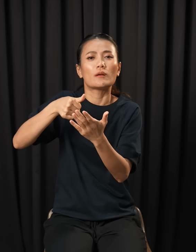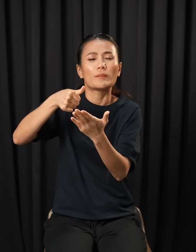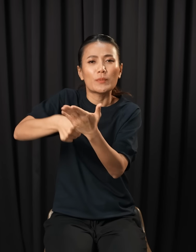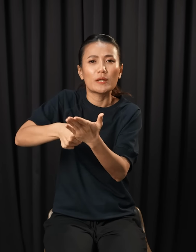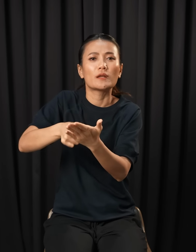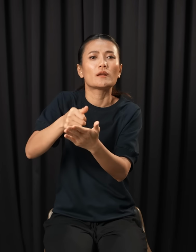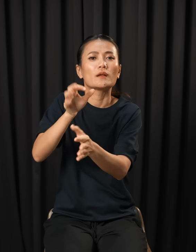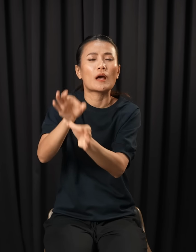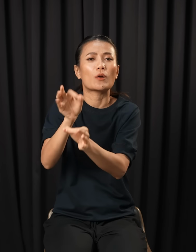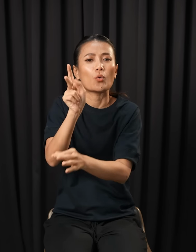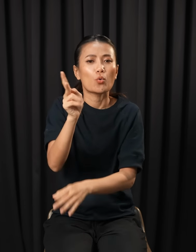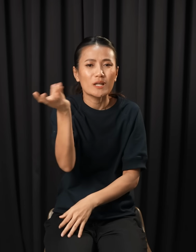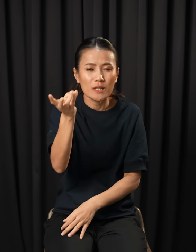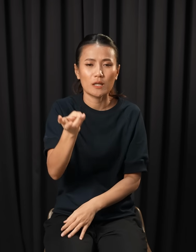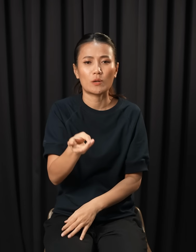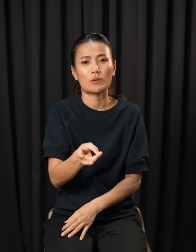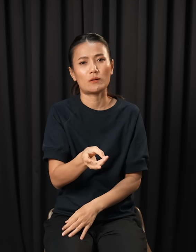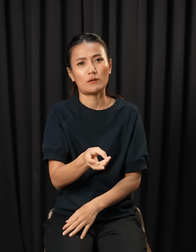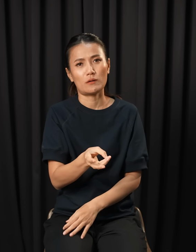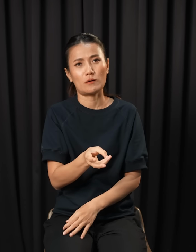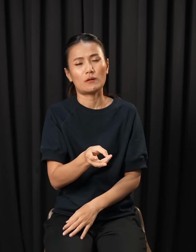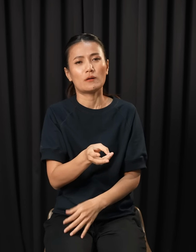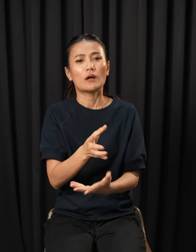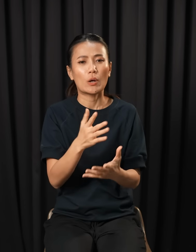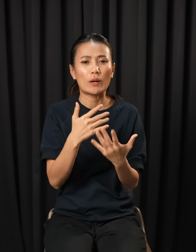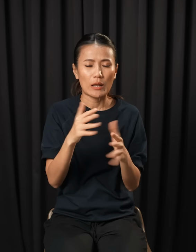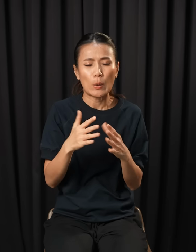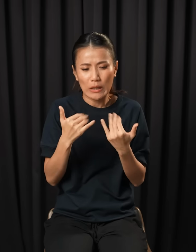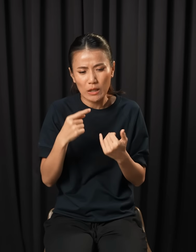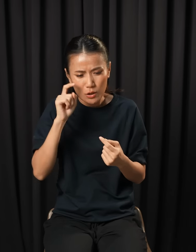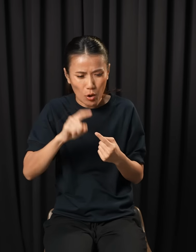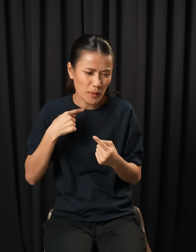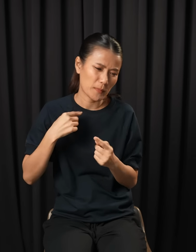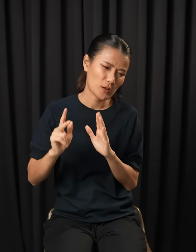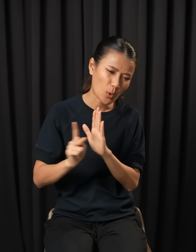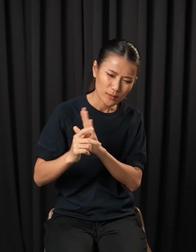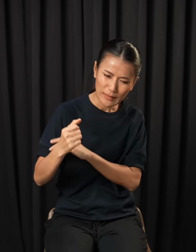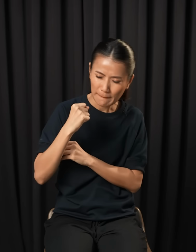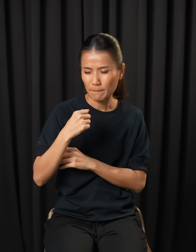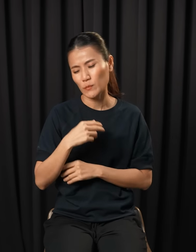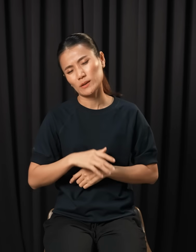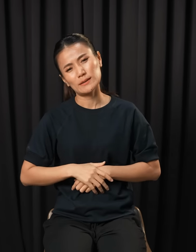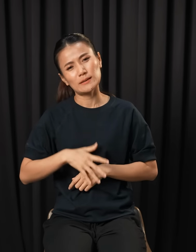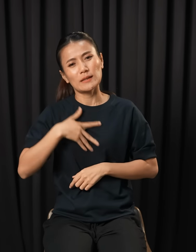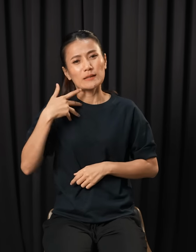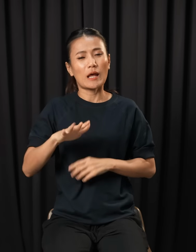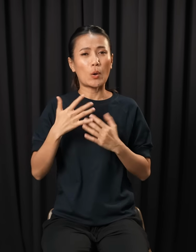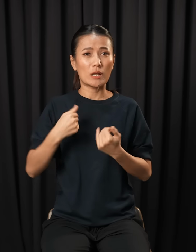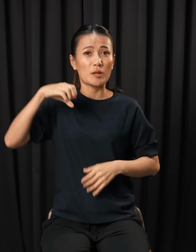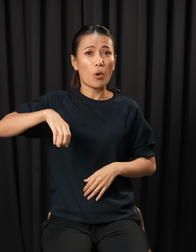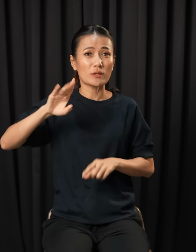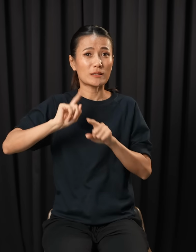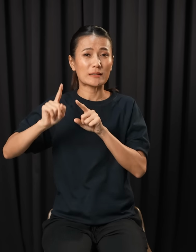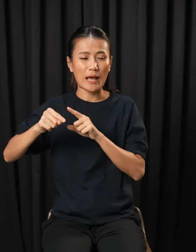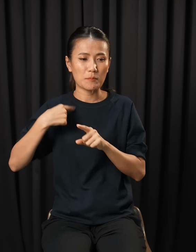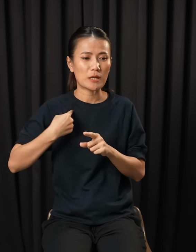มีสปก.เอาไปตึงทกส.ได้แค่ 30-40% เราไปตึงกสิกรได้อยู่ 70% ของมูลค่าโฉนดเราอะไรอย่างนี้เนี่ย